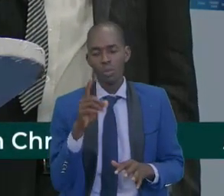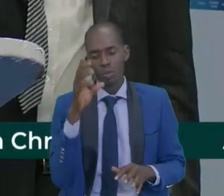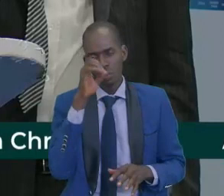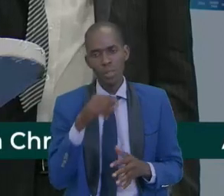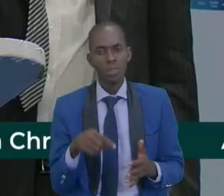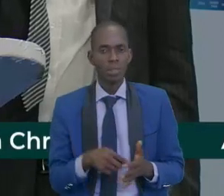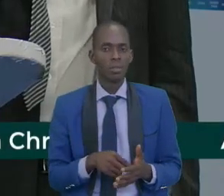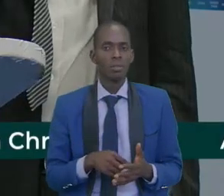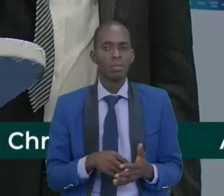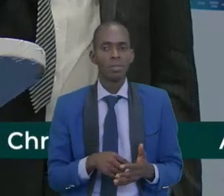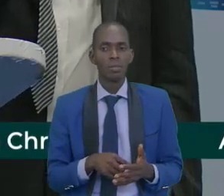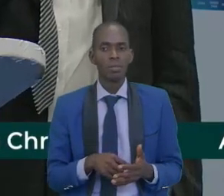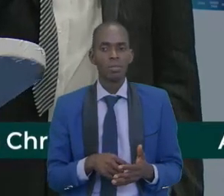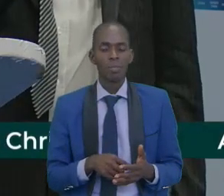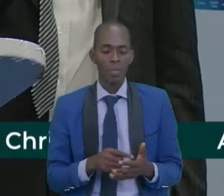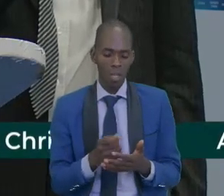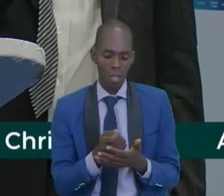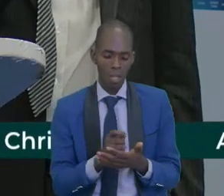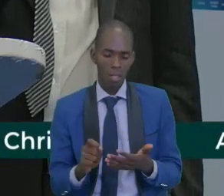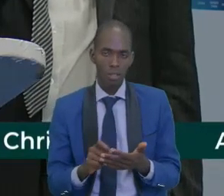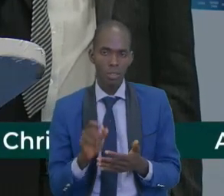noms. Write your name.